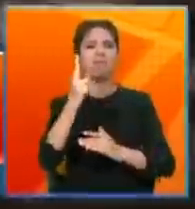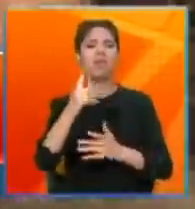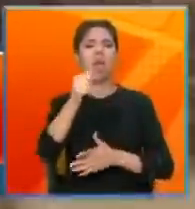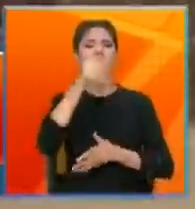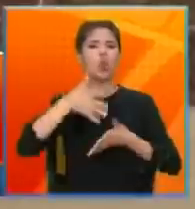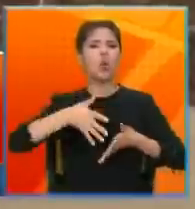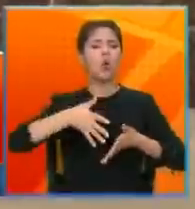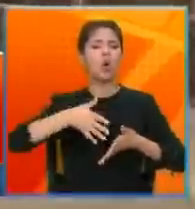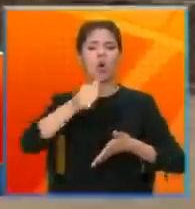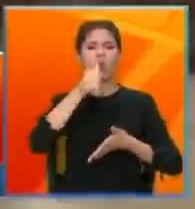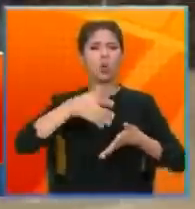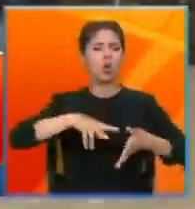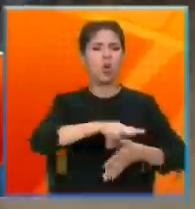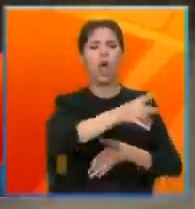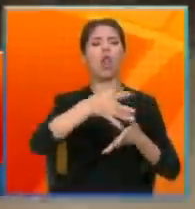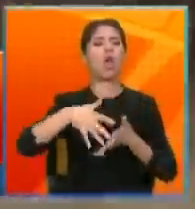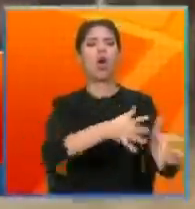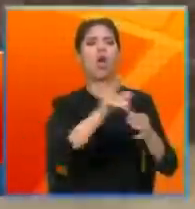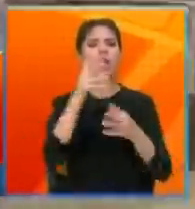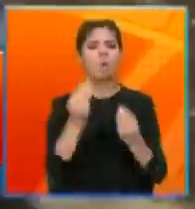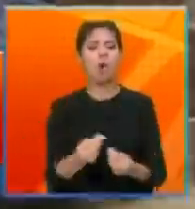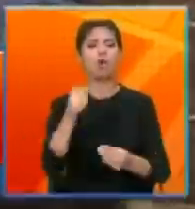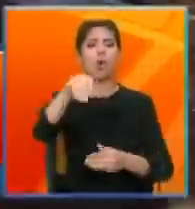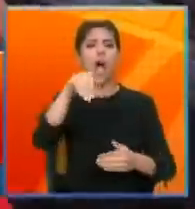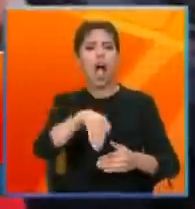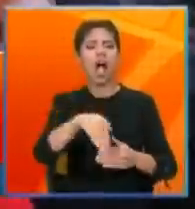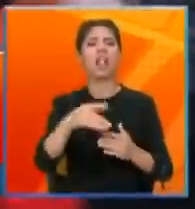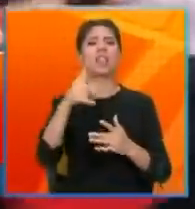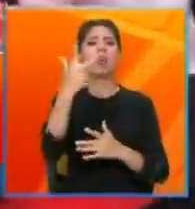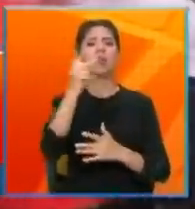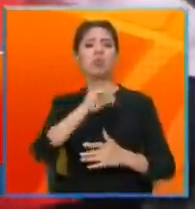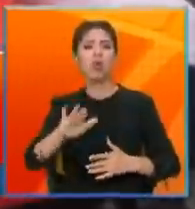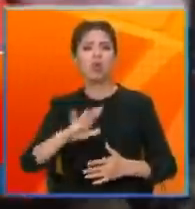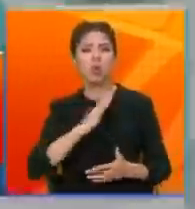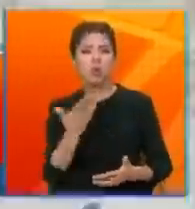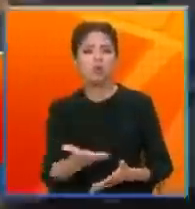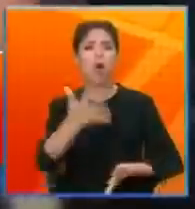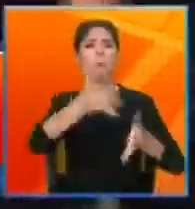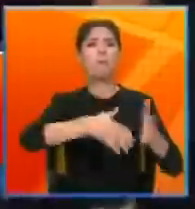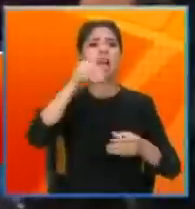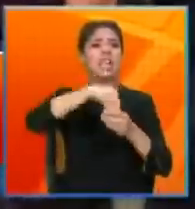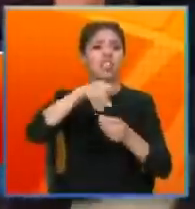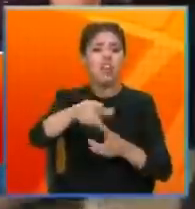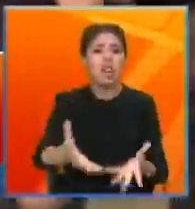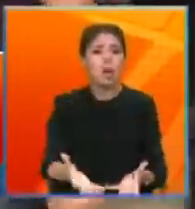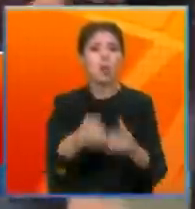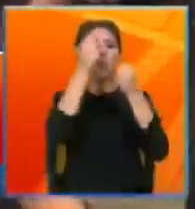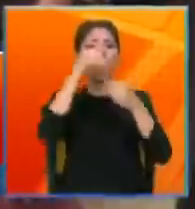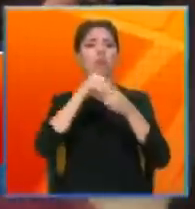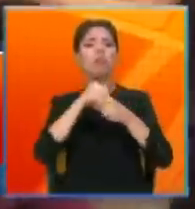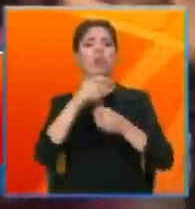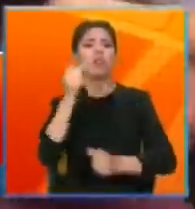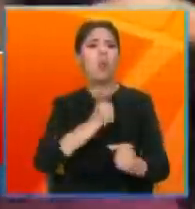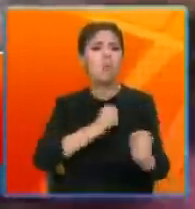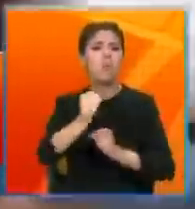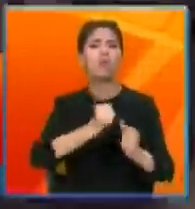göle dönmüştü. Su zemin altındaki dairenin içine doldu. O sırada içeride 3 çocuk vardı. Mahalleli içeride kalanları kurtarmak için toplandı ve